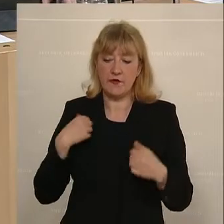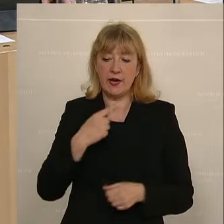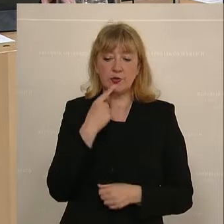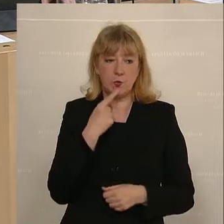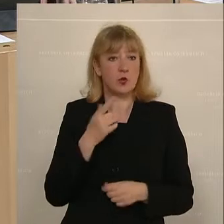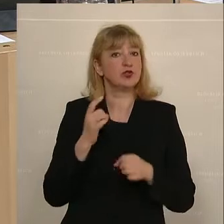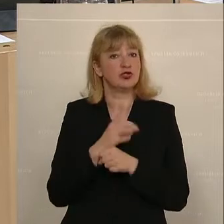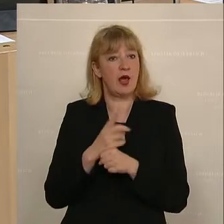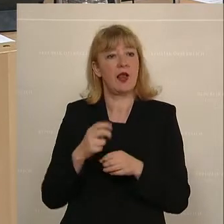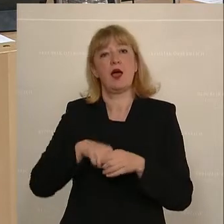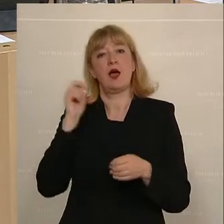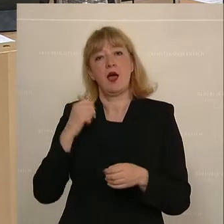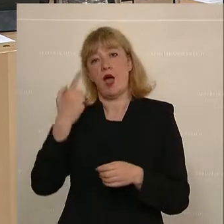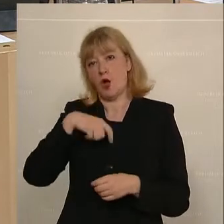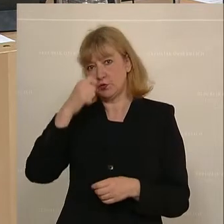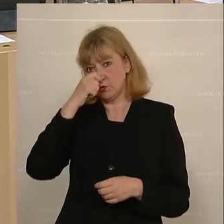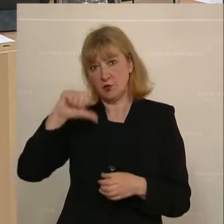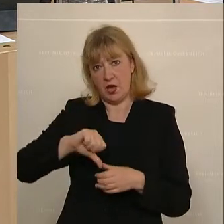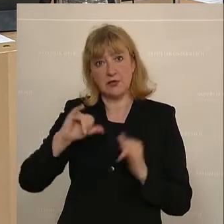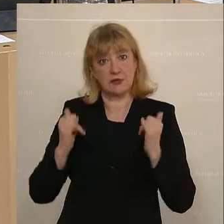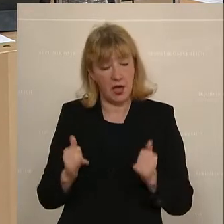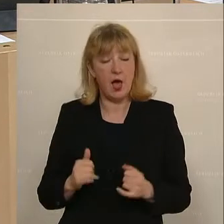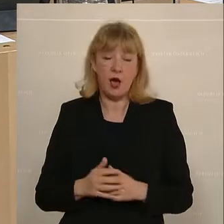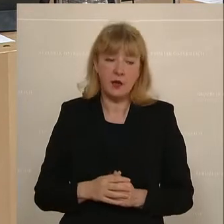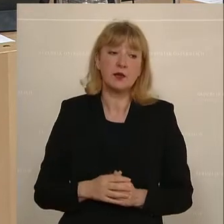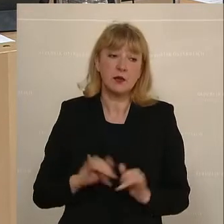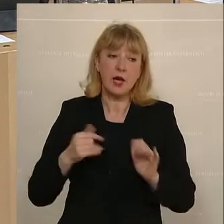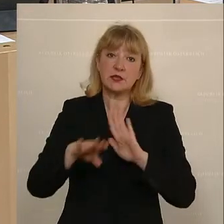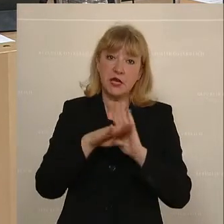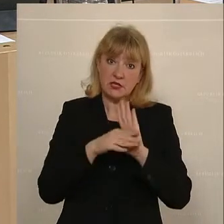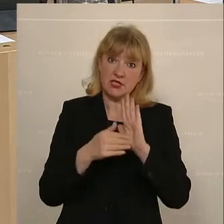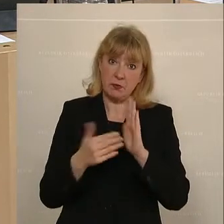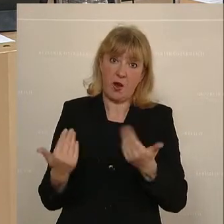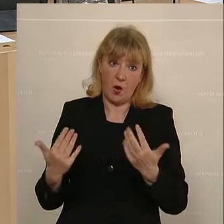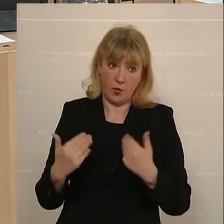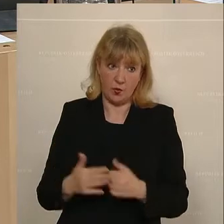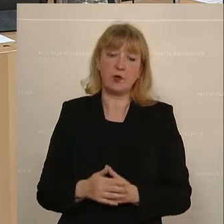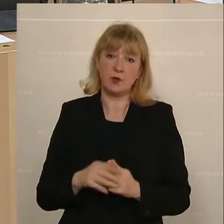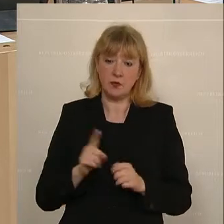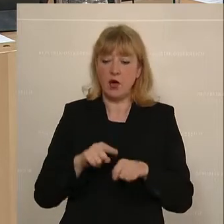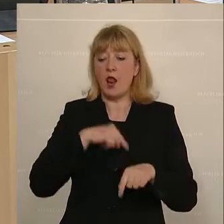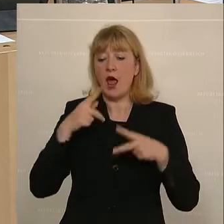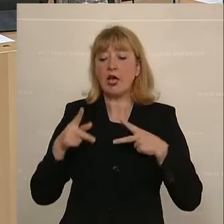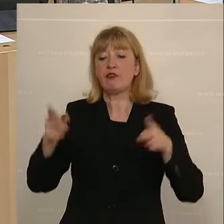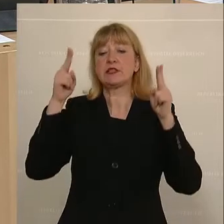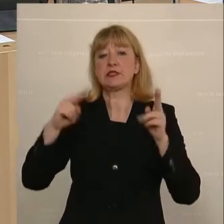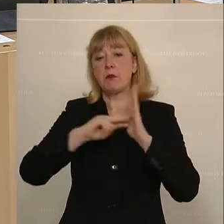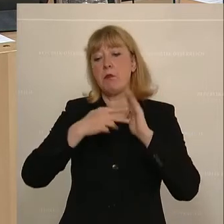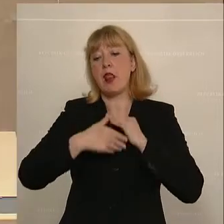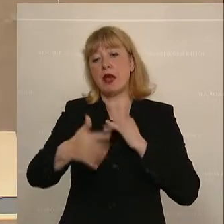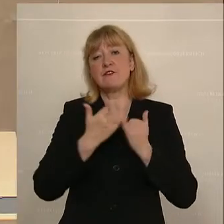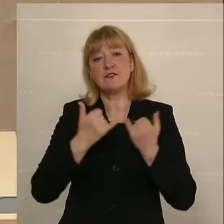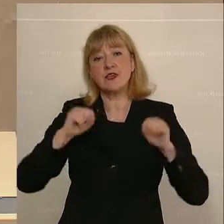so schnell als möglich raus aus Öl und Gas. Ja, Gesetze dazu brauchen wir, einen langfristigen Plan, wie wir das